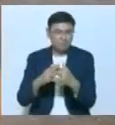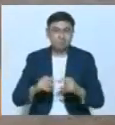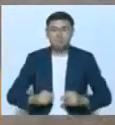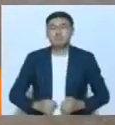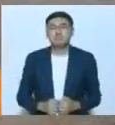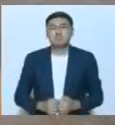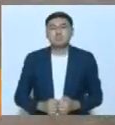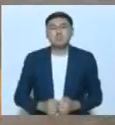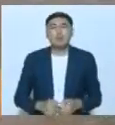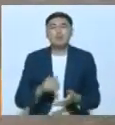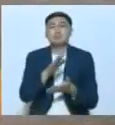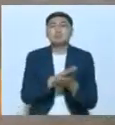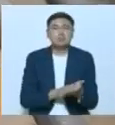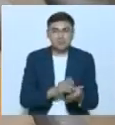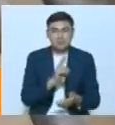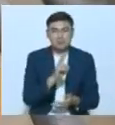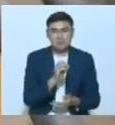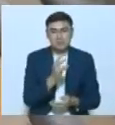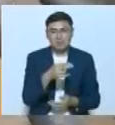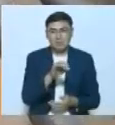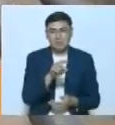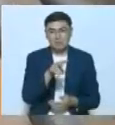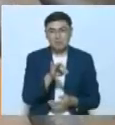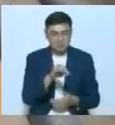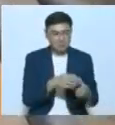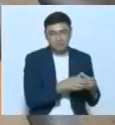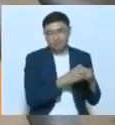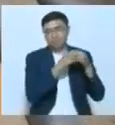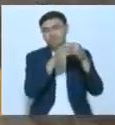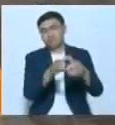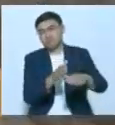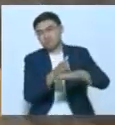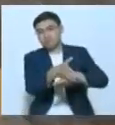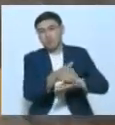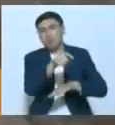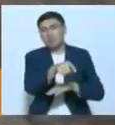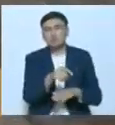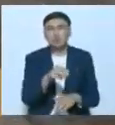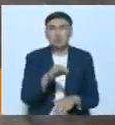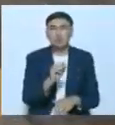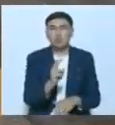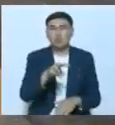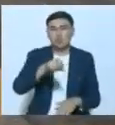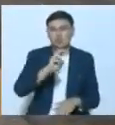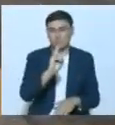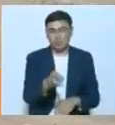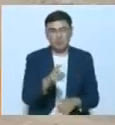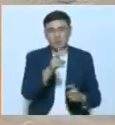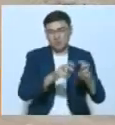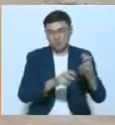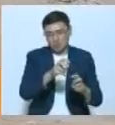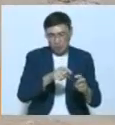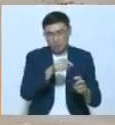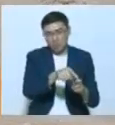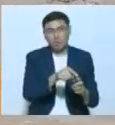После этого сенаторы отправились в Кендерли, чтобы проконтролировать строительство опреснительной установки в местности Токмак на побережье Каспийского моря. Также